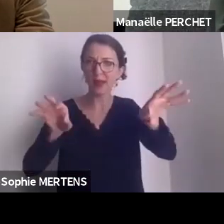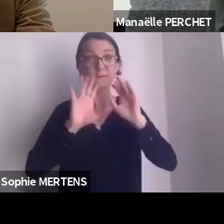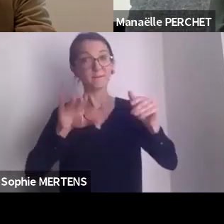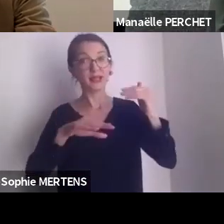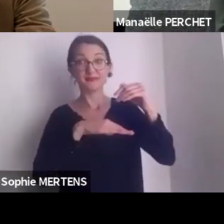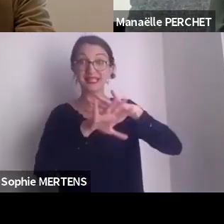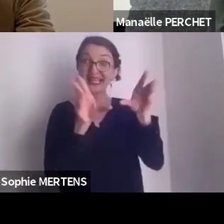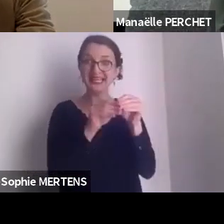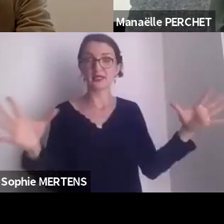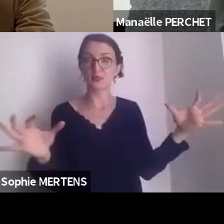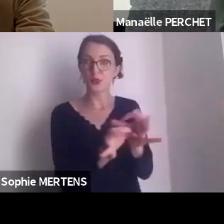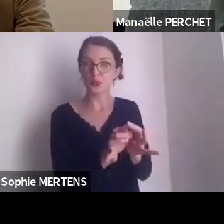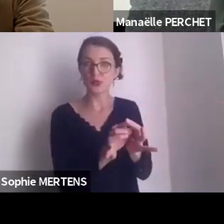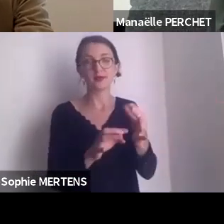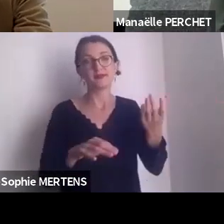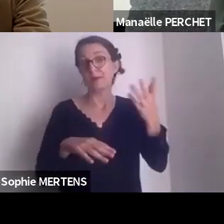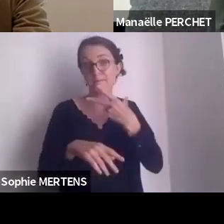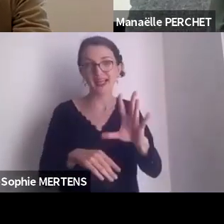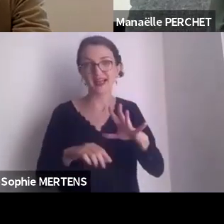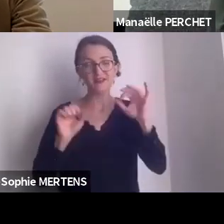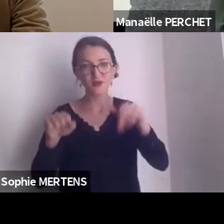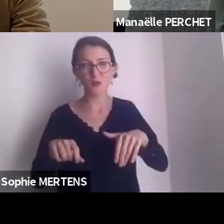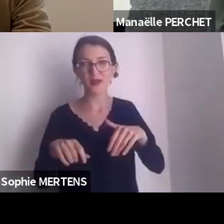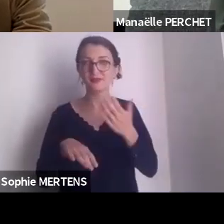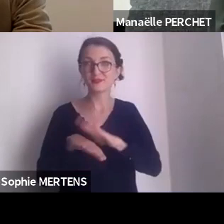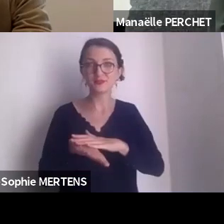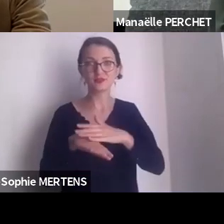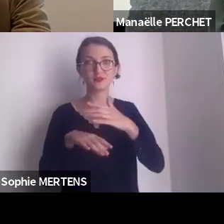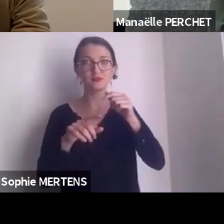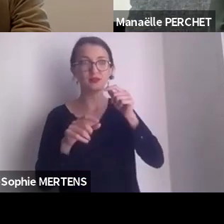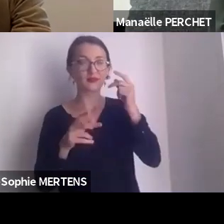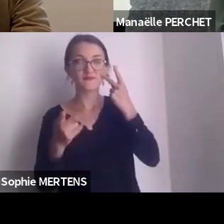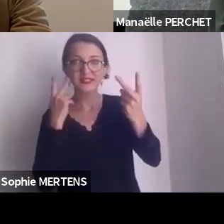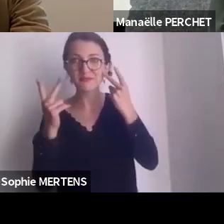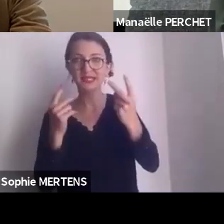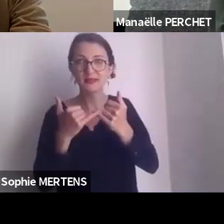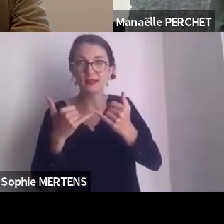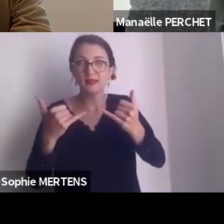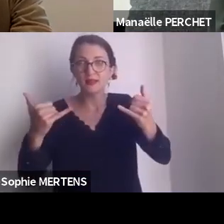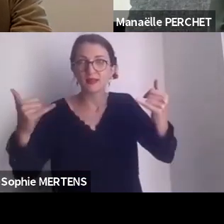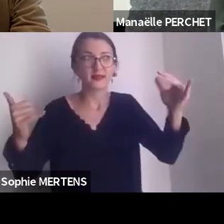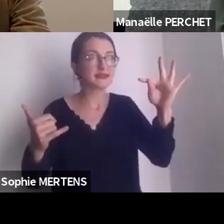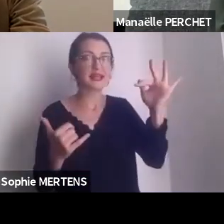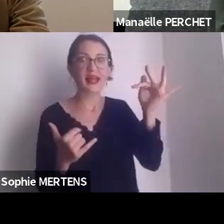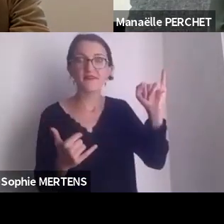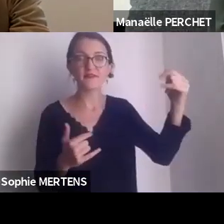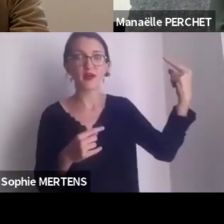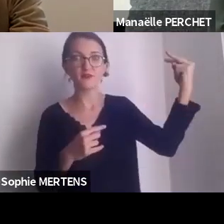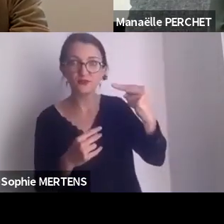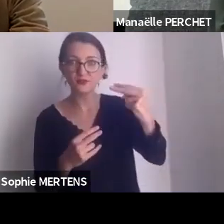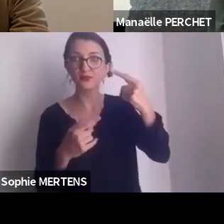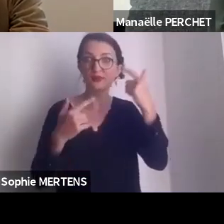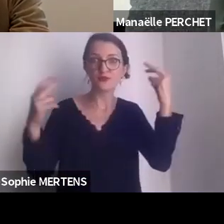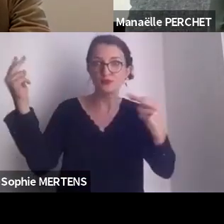a payé, ça a amené un buzz, ça a amené un intérêt de TF1, puis derrière ça a amené une visibilité, une audience, et puis finalement, hop, ça a permis de